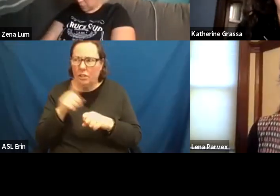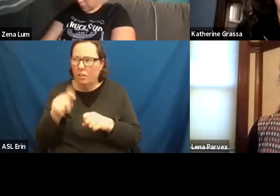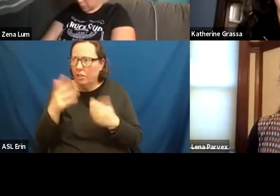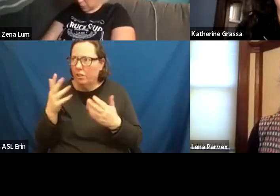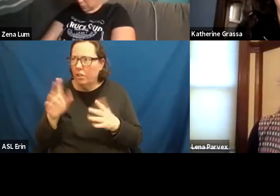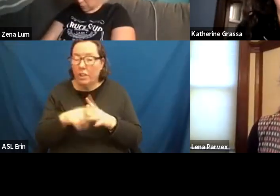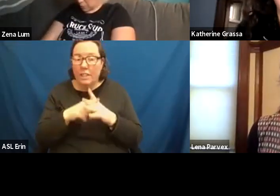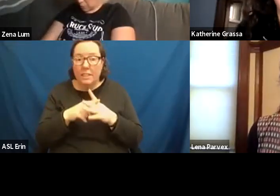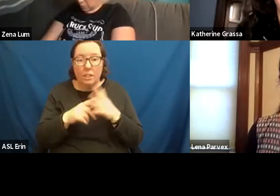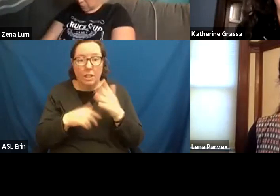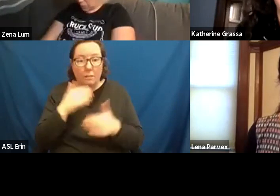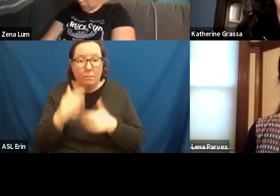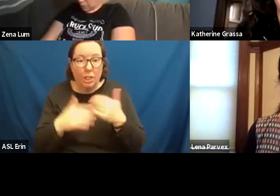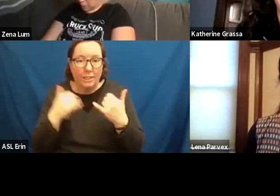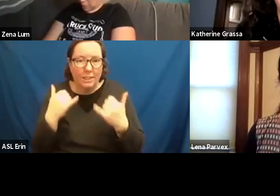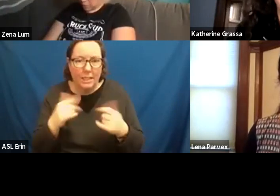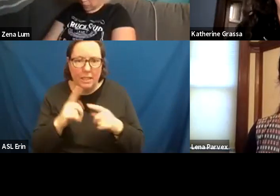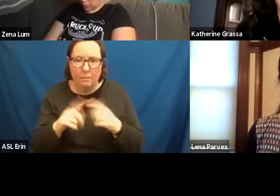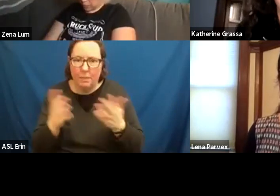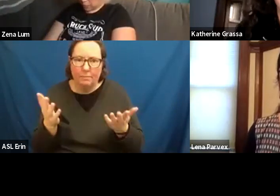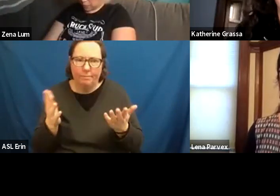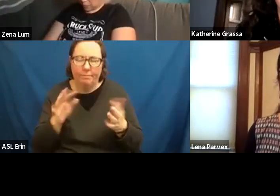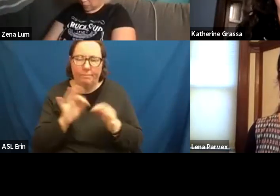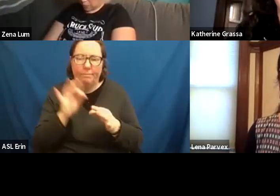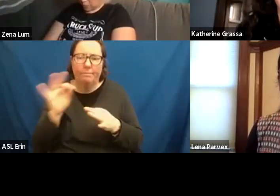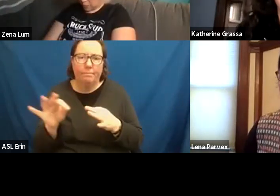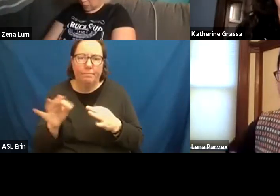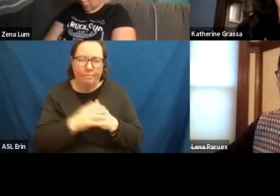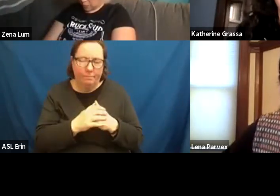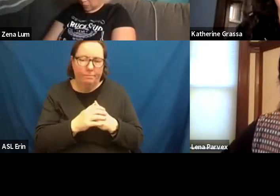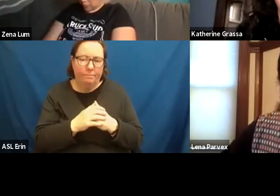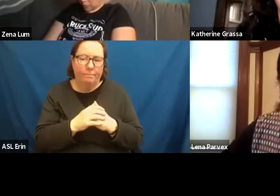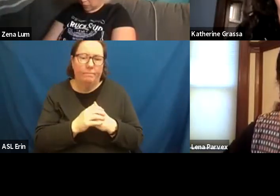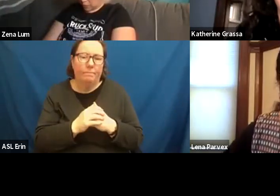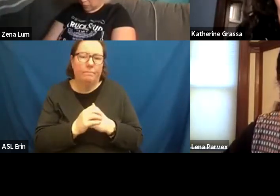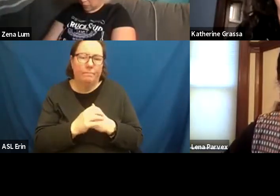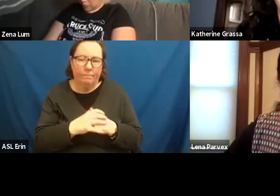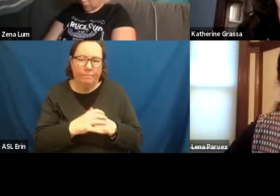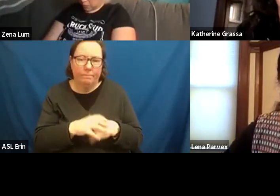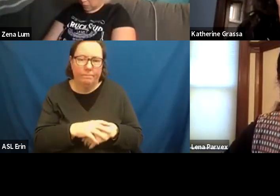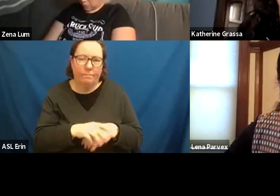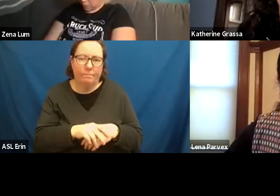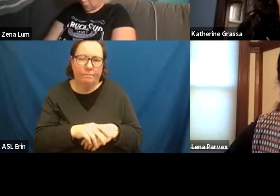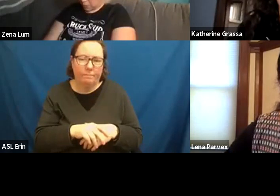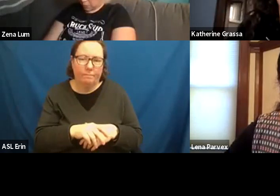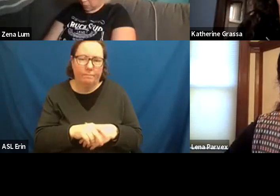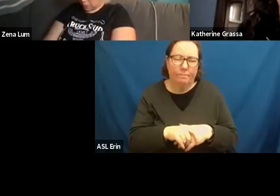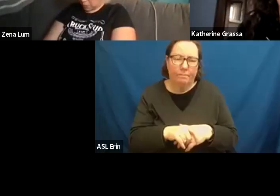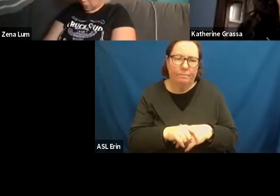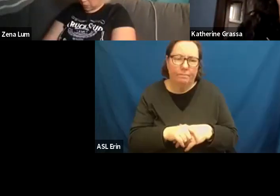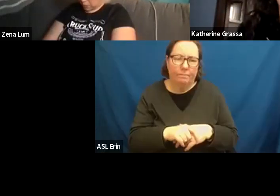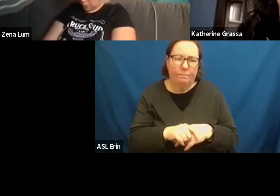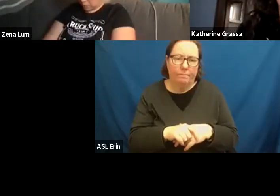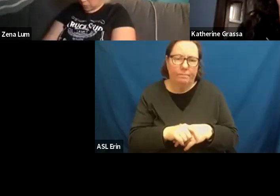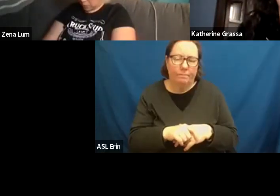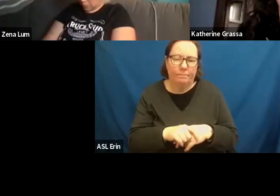admission now. 我想知道一下，就是你们今年就是说，已经录取下来，我们就是不